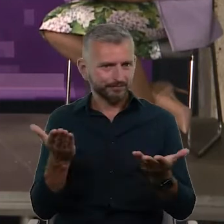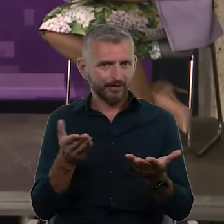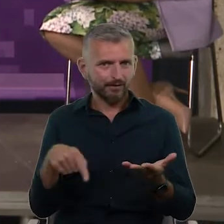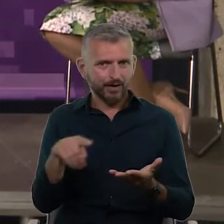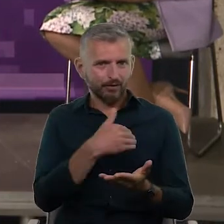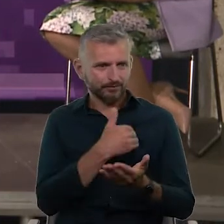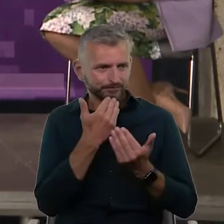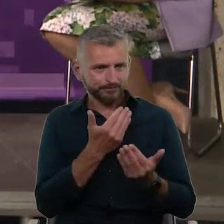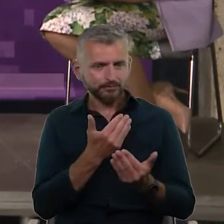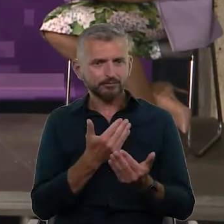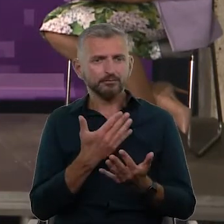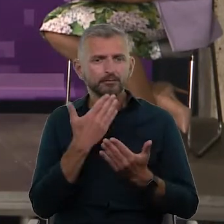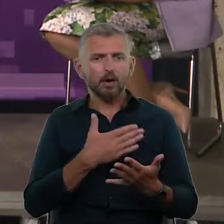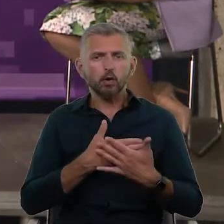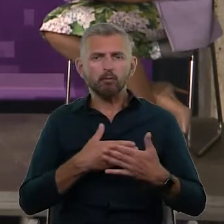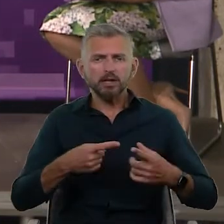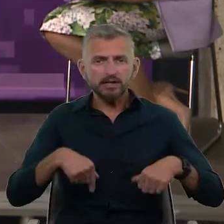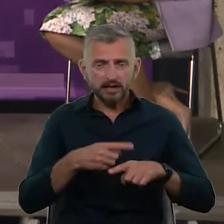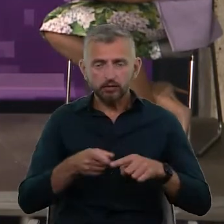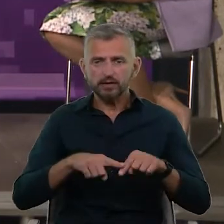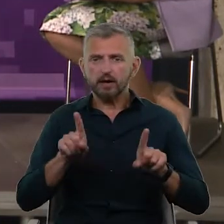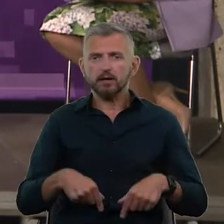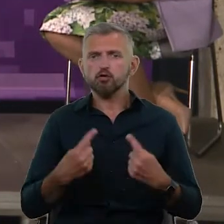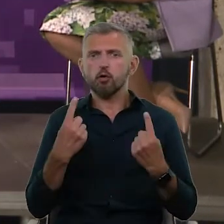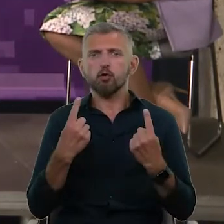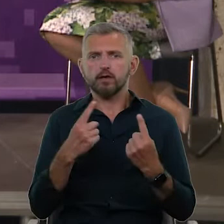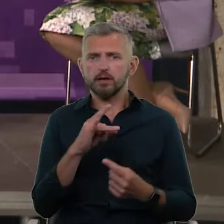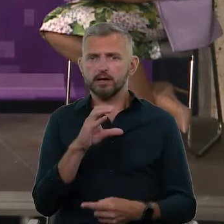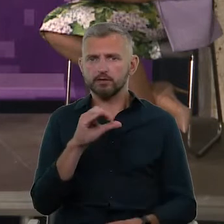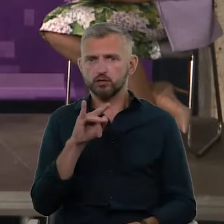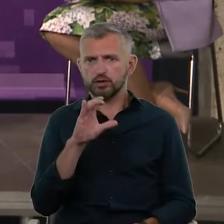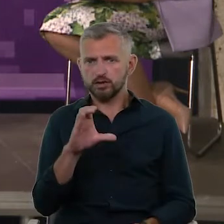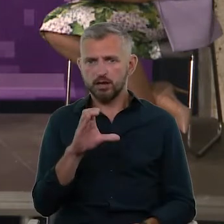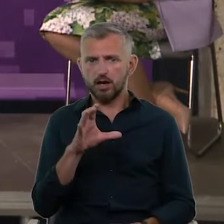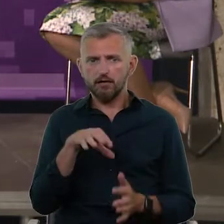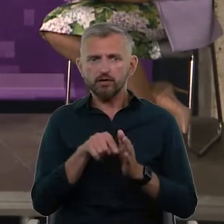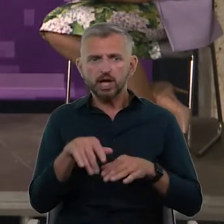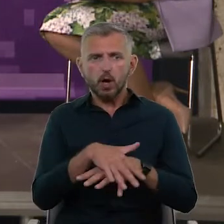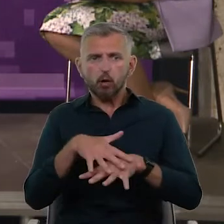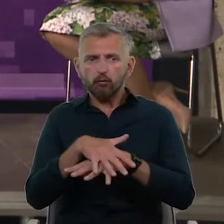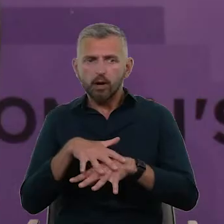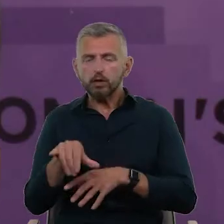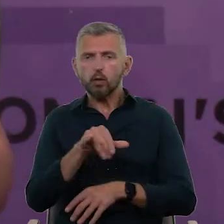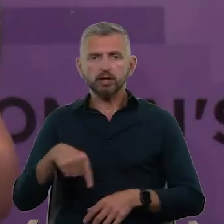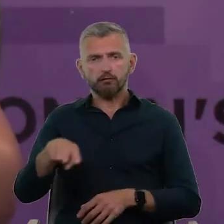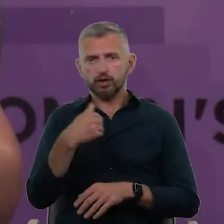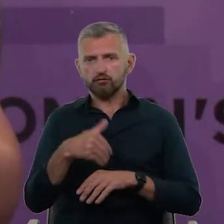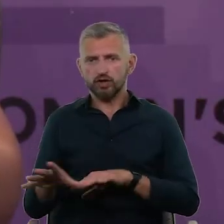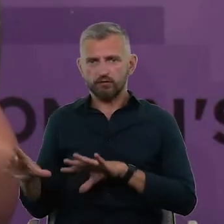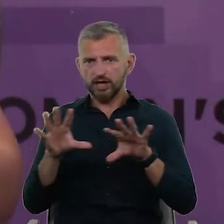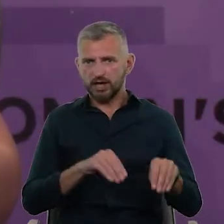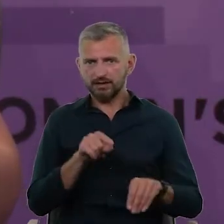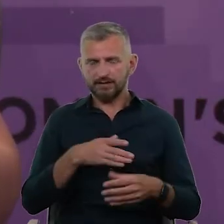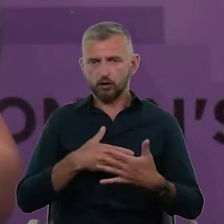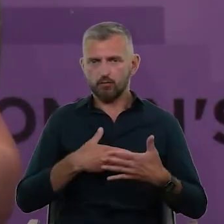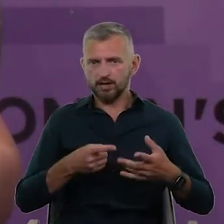говоріть до громадського сектора, бо це теж колосальний ресурс у цих громадах, куди вони вже виїхали, ці